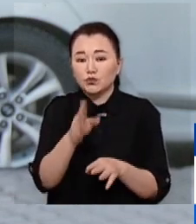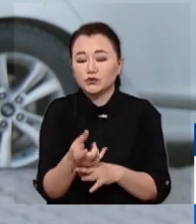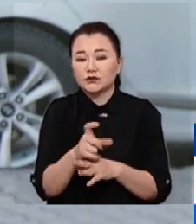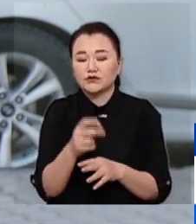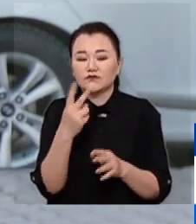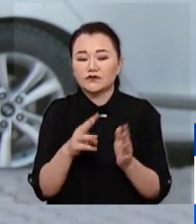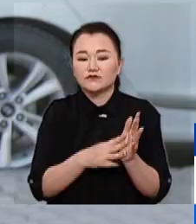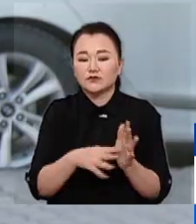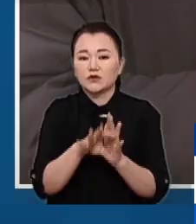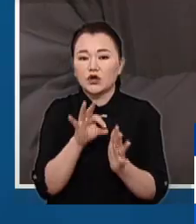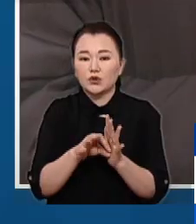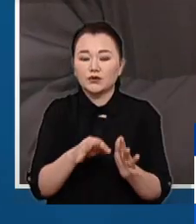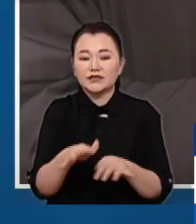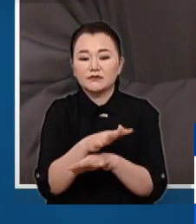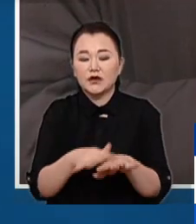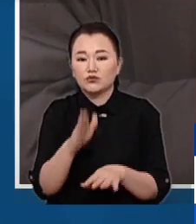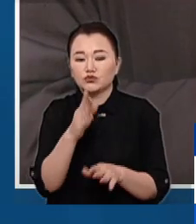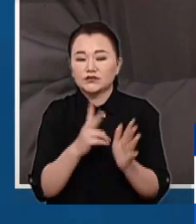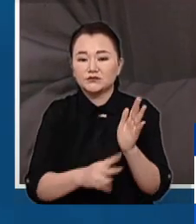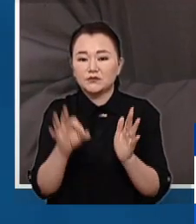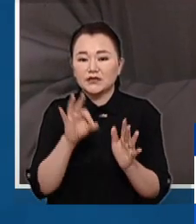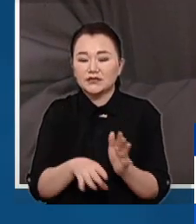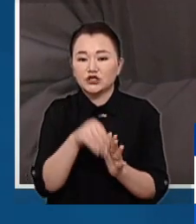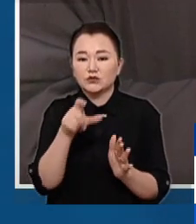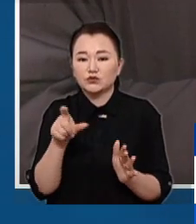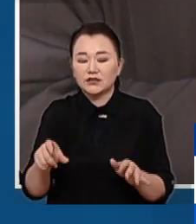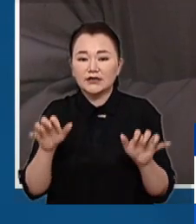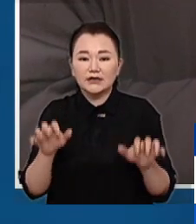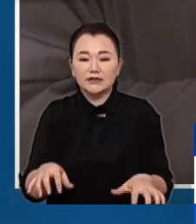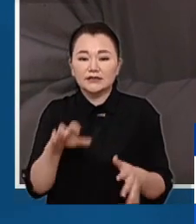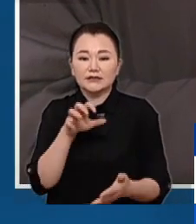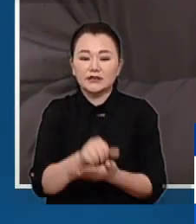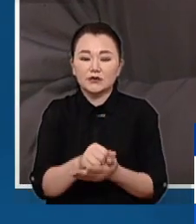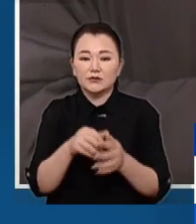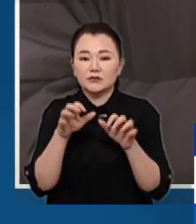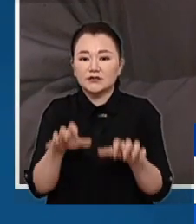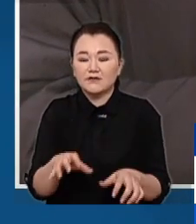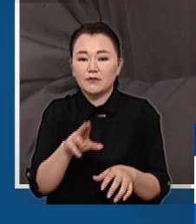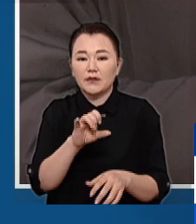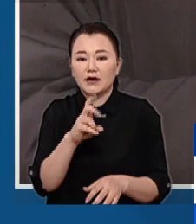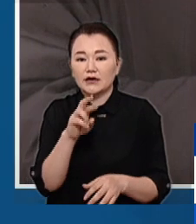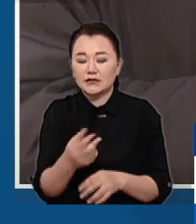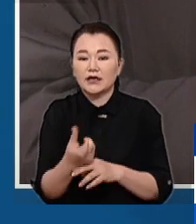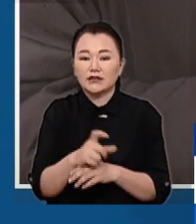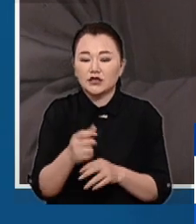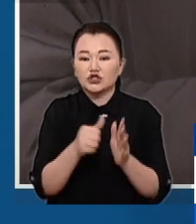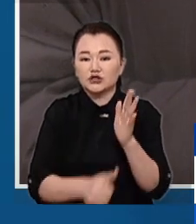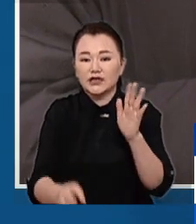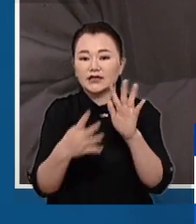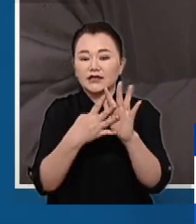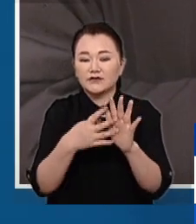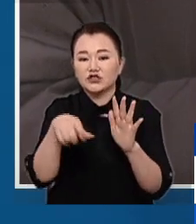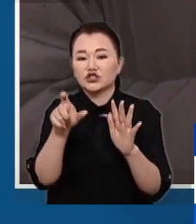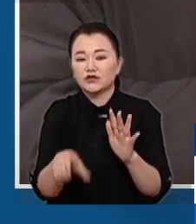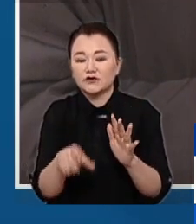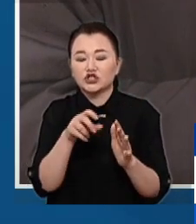98 народных избранников. 70% депутатских кресел займут представители партии, а это значит 69